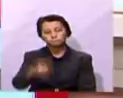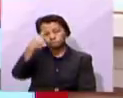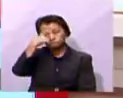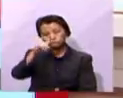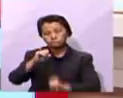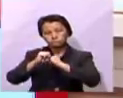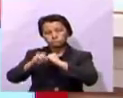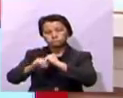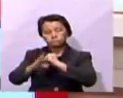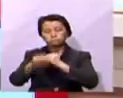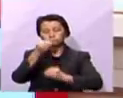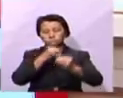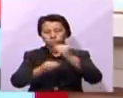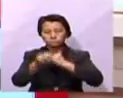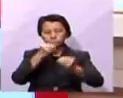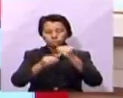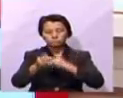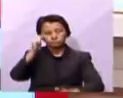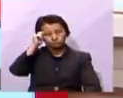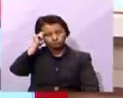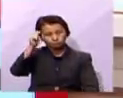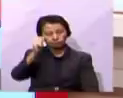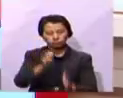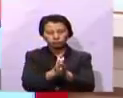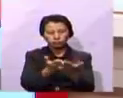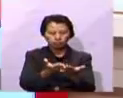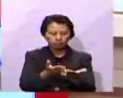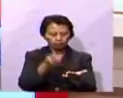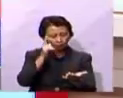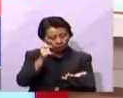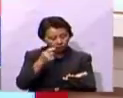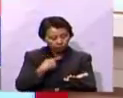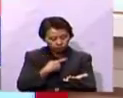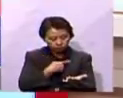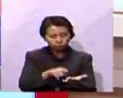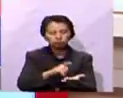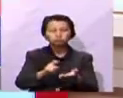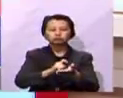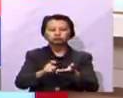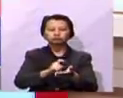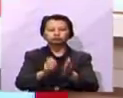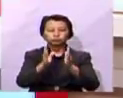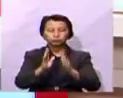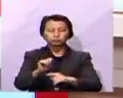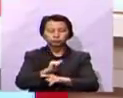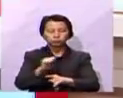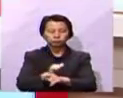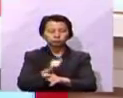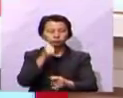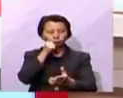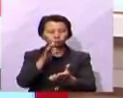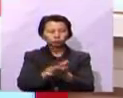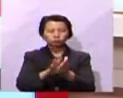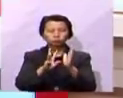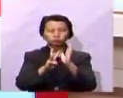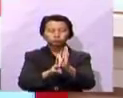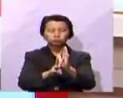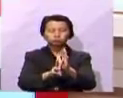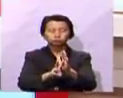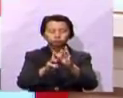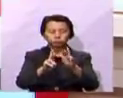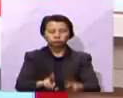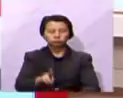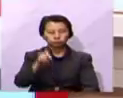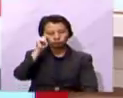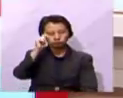Bagi mempromosi makanan tradisional Terengganu, buku Selera Ganu Kita diterbitkan oleh Badan Amal dan Kebajikan Isteri Wakil-Wakil Rakyat Terengganu,